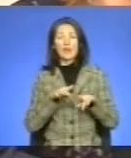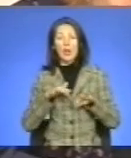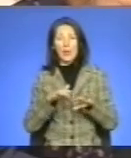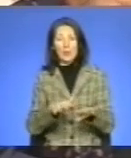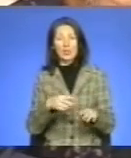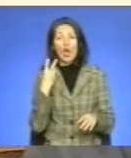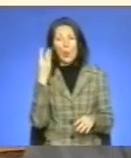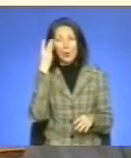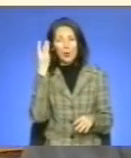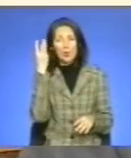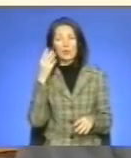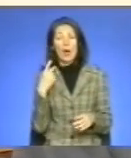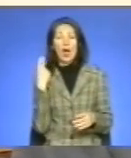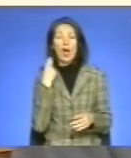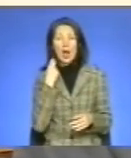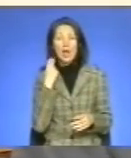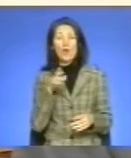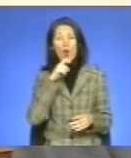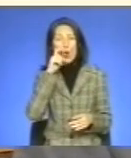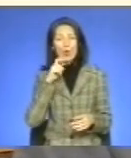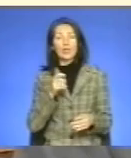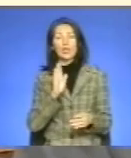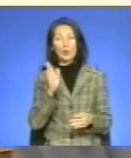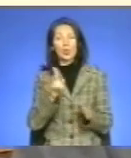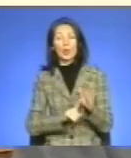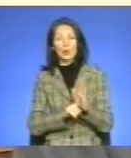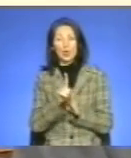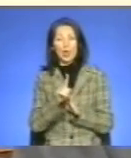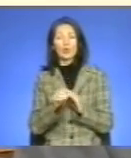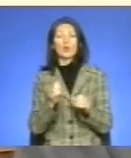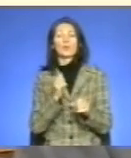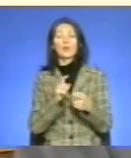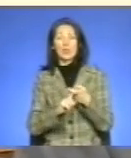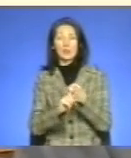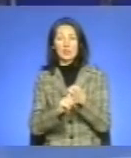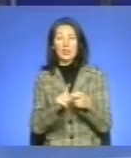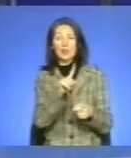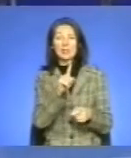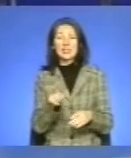Британії в Україні Мартіна Дея стане початком налагодження зв'язків з Тернопільщиною.